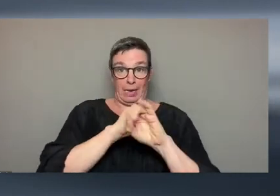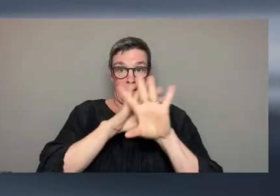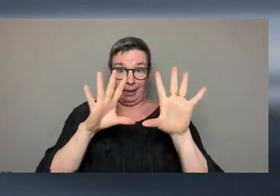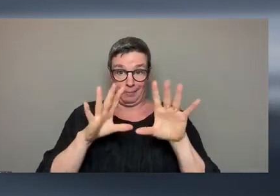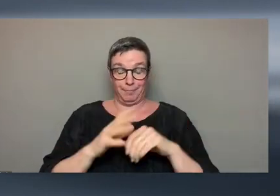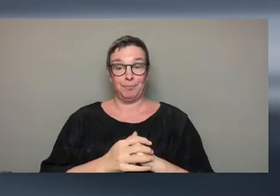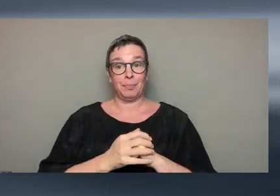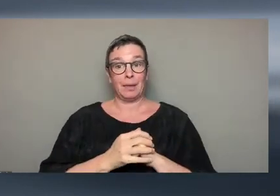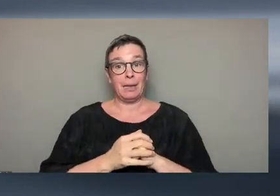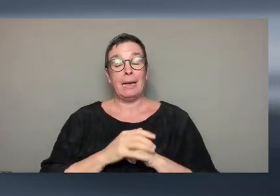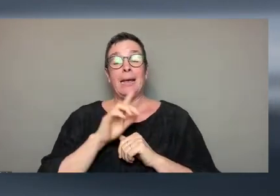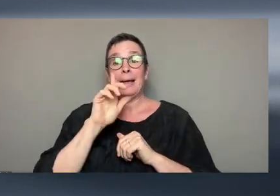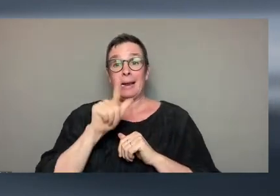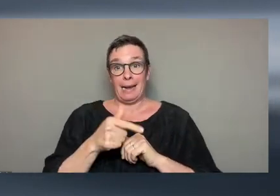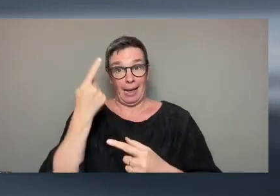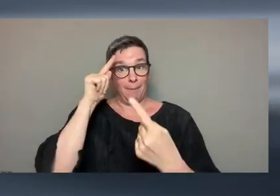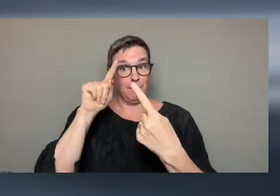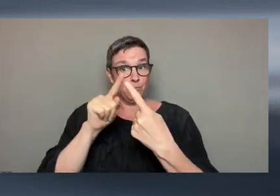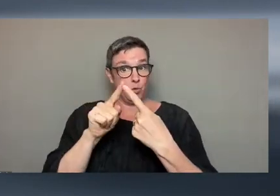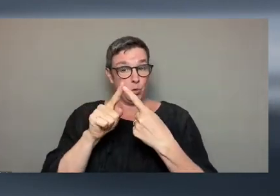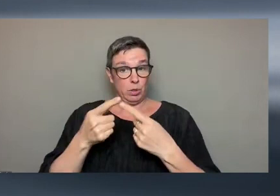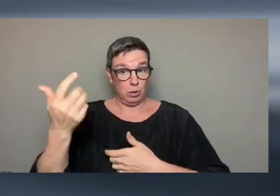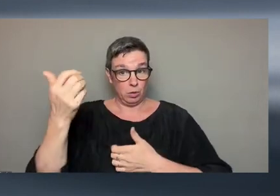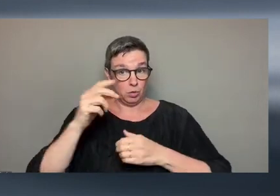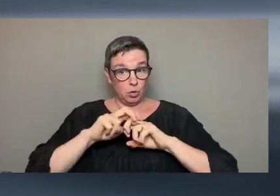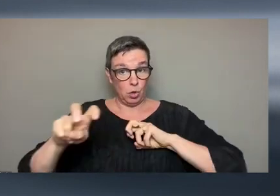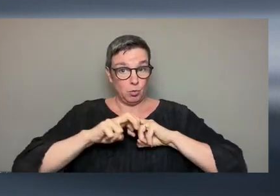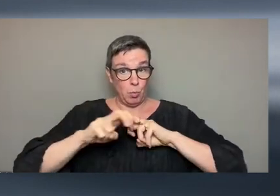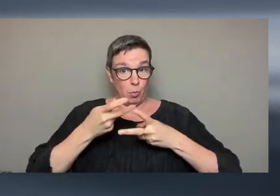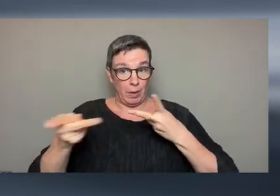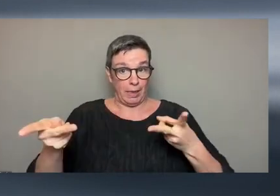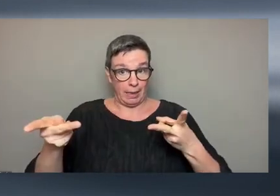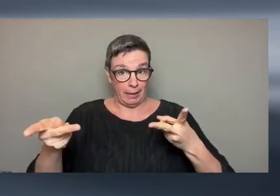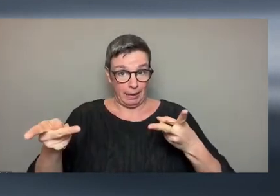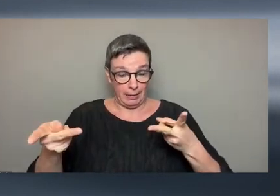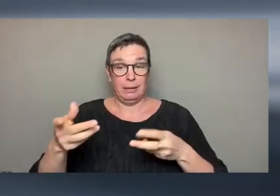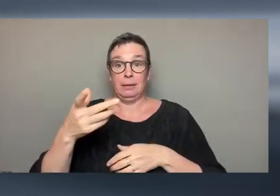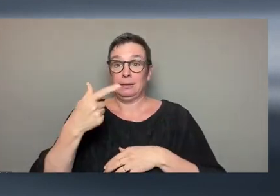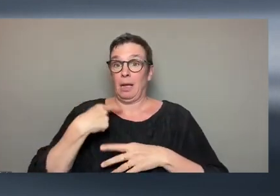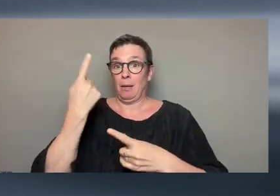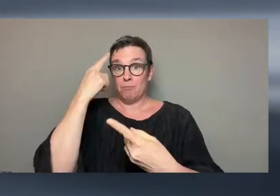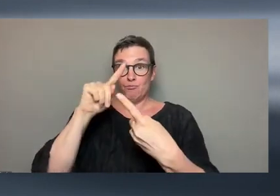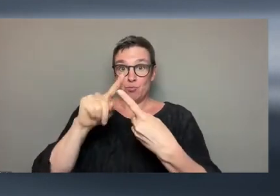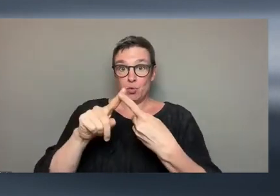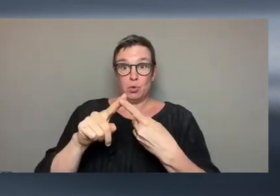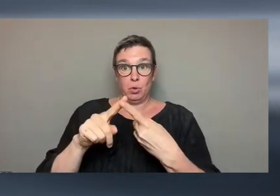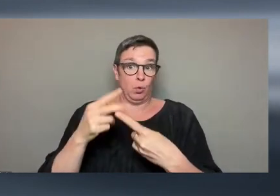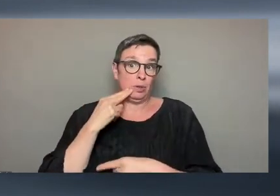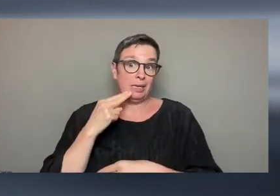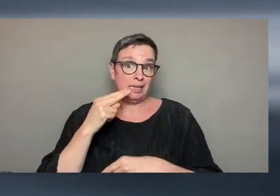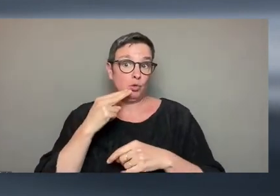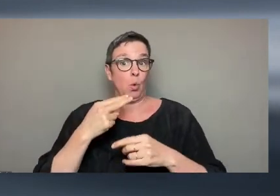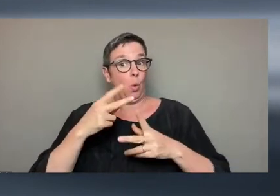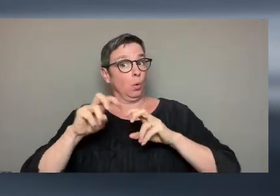routeur est centré sur les transports publics, c'est-à-dire qu'il est là pour faciliter l'utilisation des transports publics.